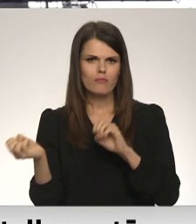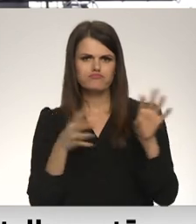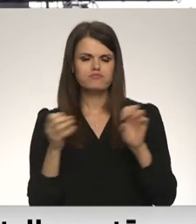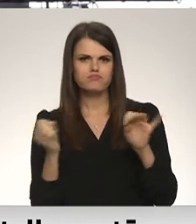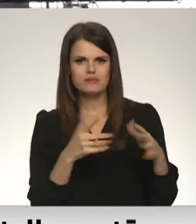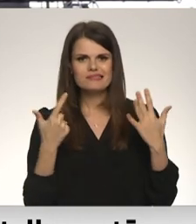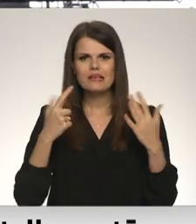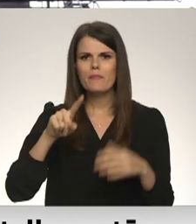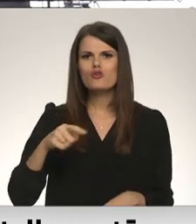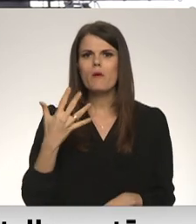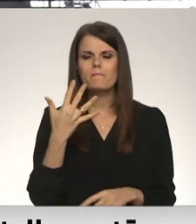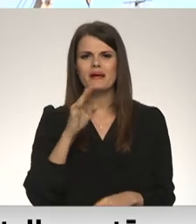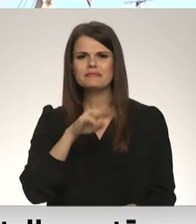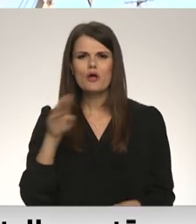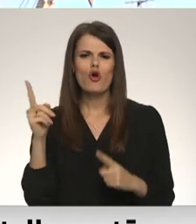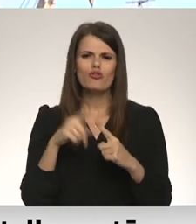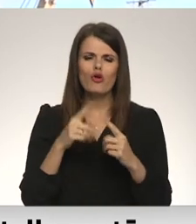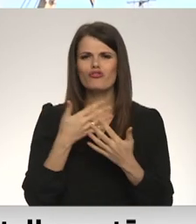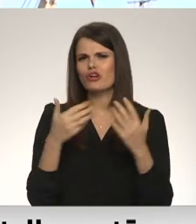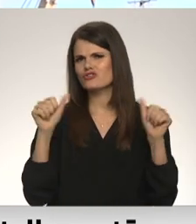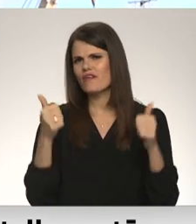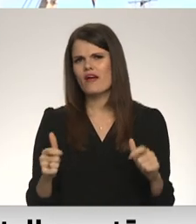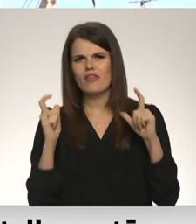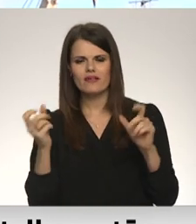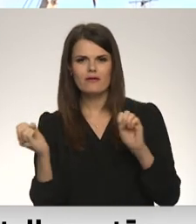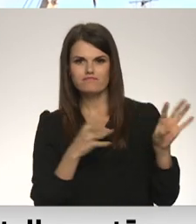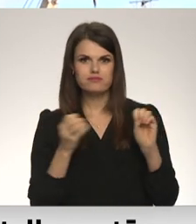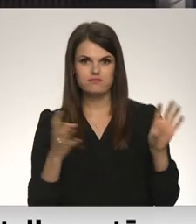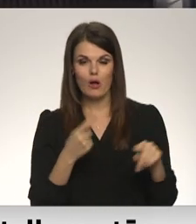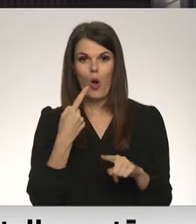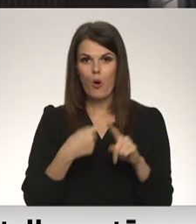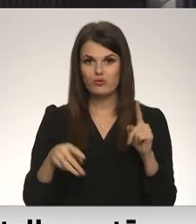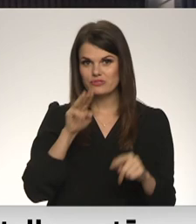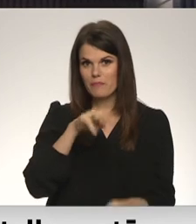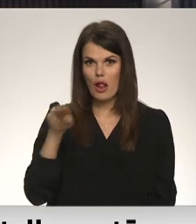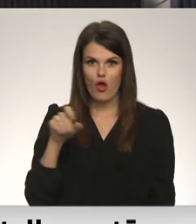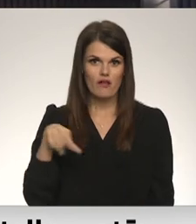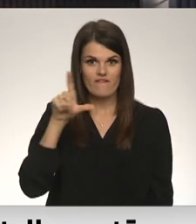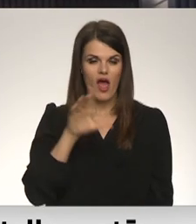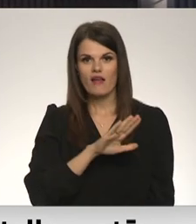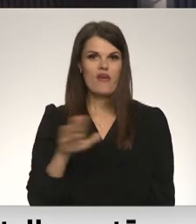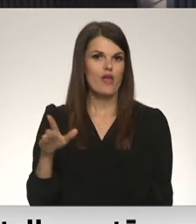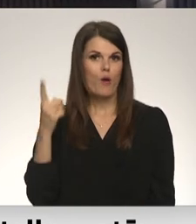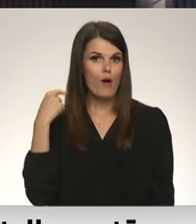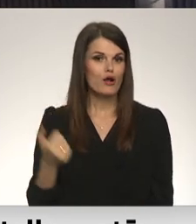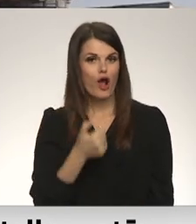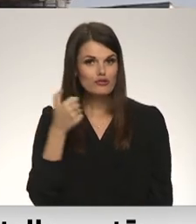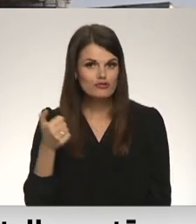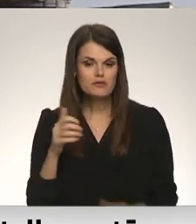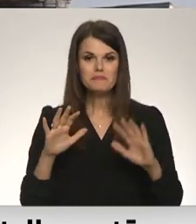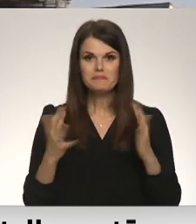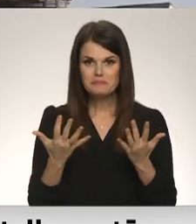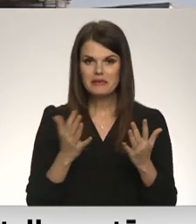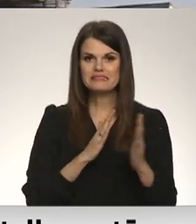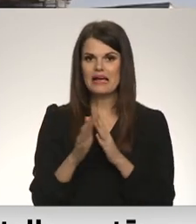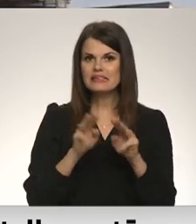7,5 miljonu tonnu dažādu veidu kravu, kas ir par gandrīz 0,5 miljonu tonnu vairāk nekā tieši pirms gada. Bet tagad gan satiksmes